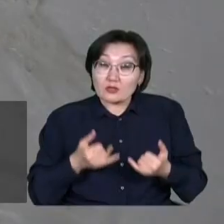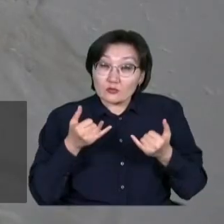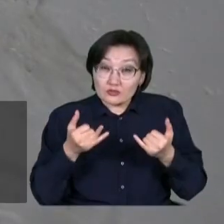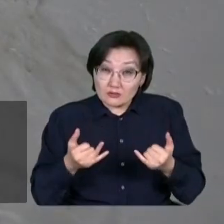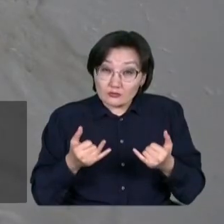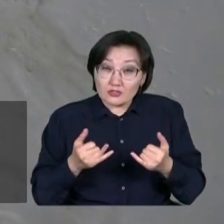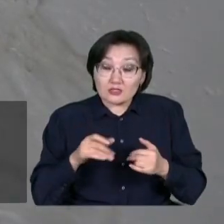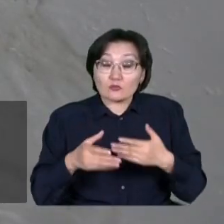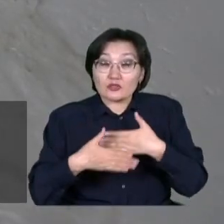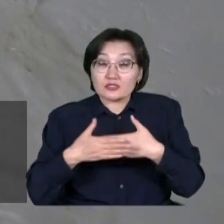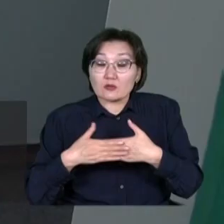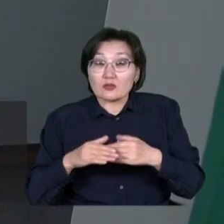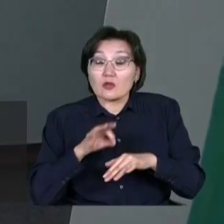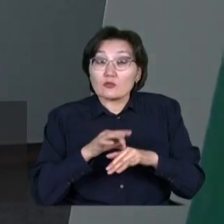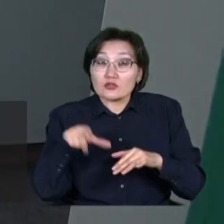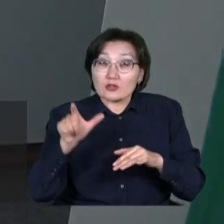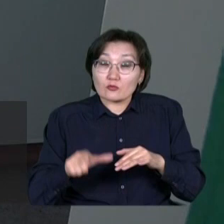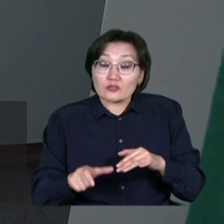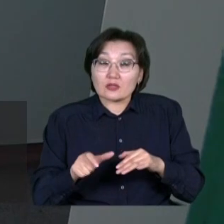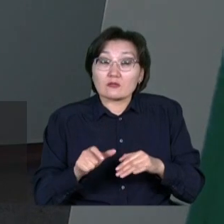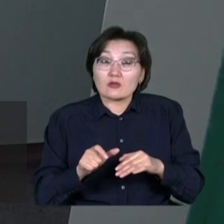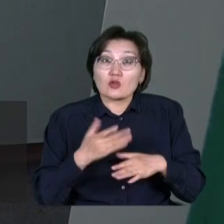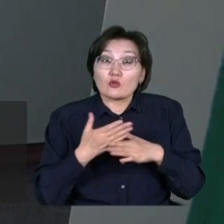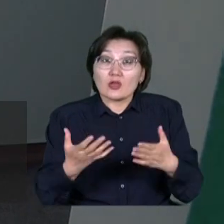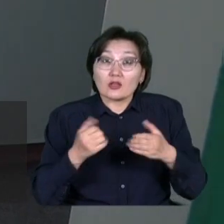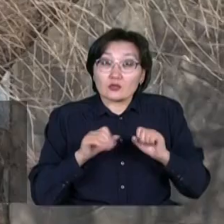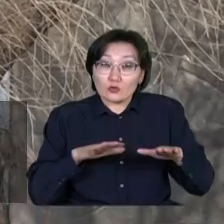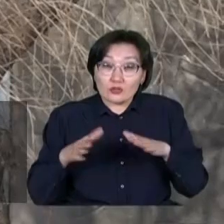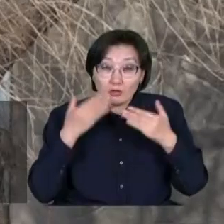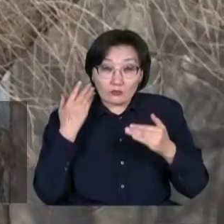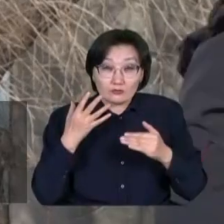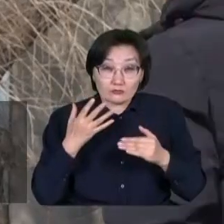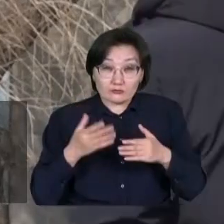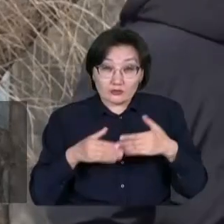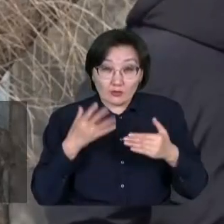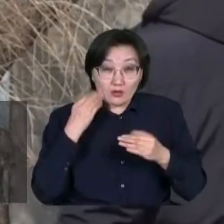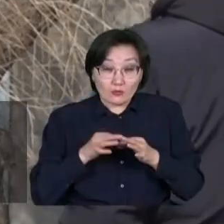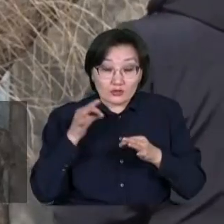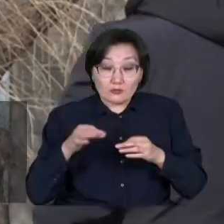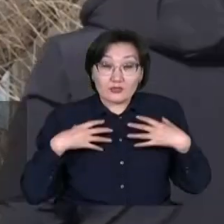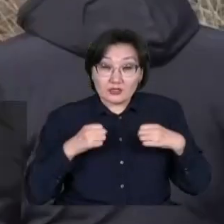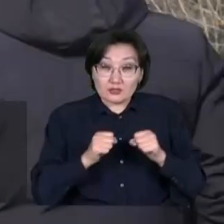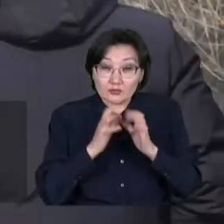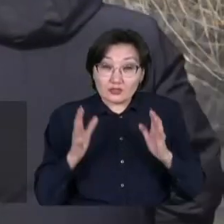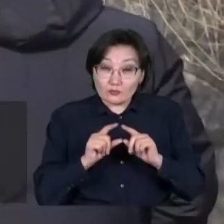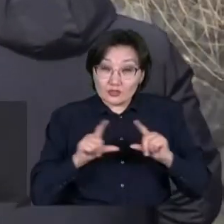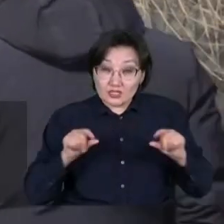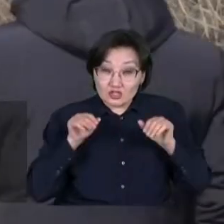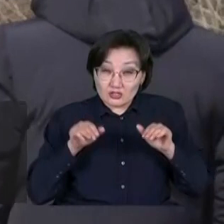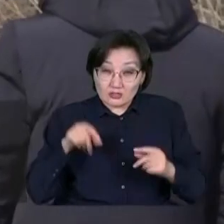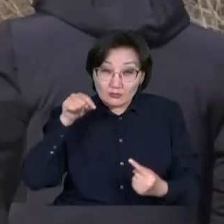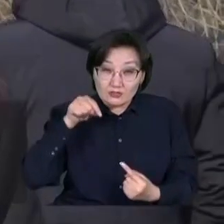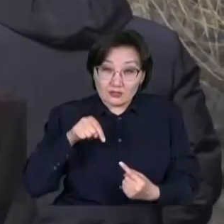мәжбүр, ал жақын жерде ауырған адамға жүгінетін орын да жоқ. Алматы облыстық денсаулық сақтау басқармасының несімен шешімімен